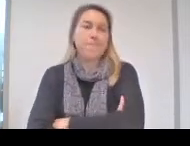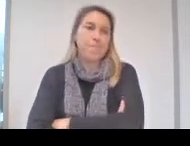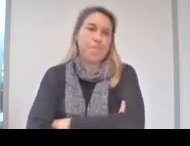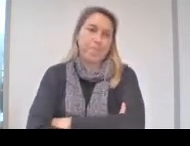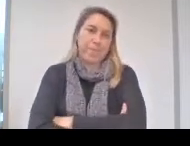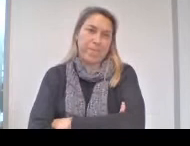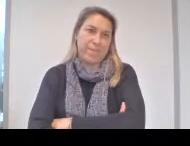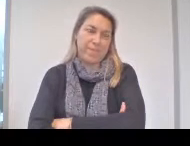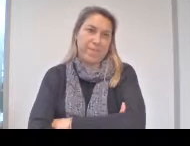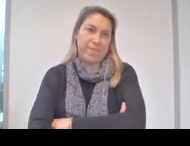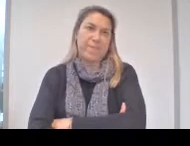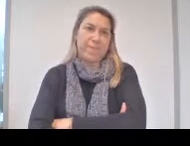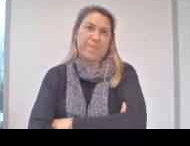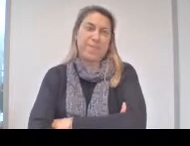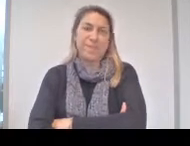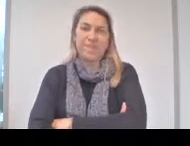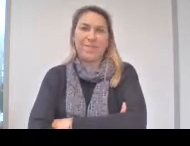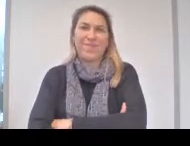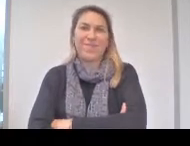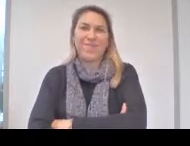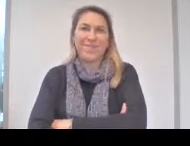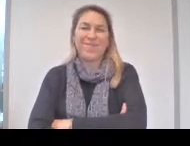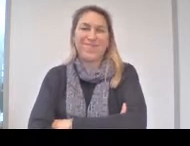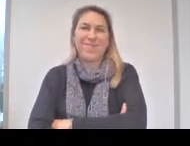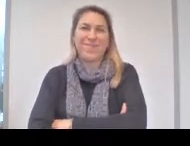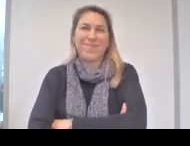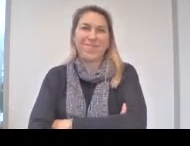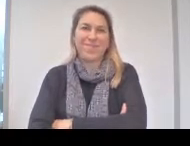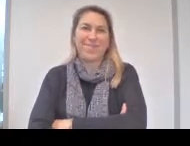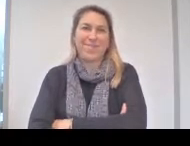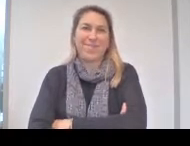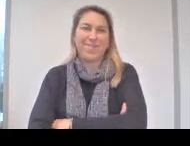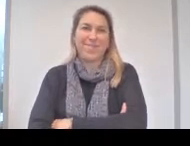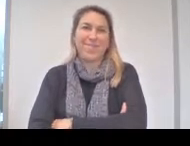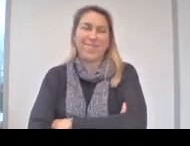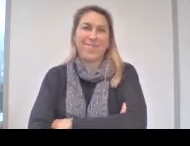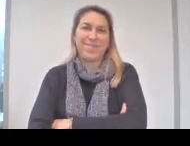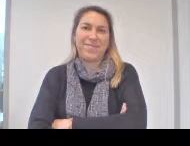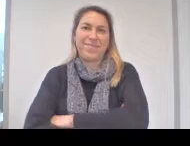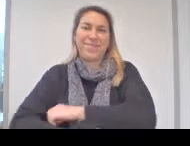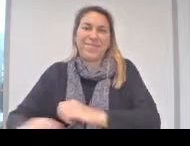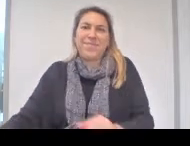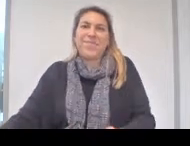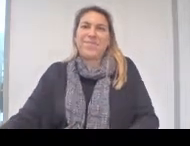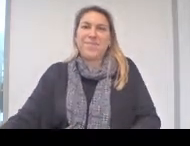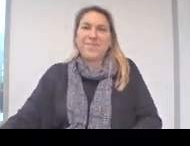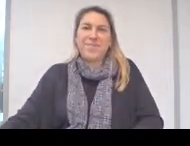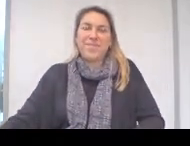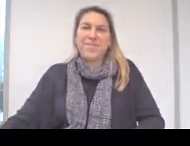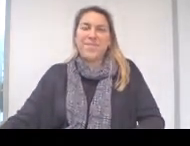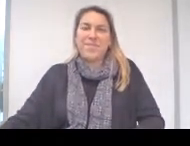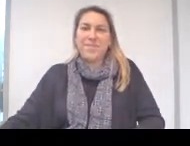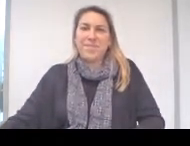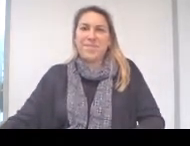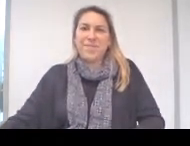fasse peur. Il existe, outre ces diplômes, en fait, hein, à référentiel qu'on appelle national, qui sont délivrés, un CAP